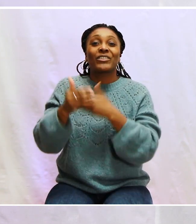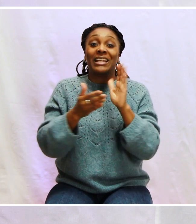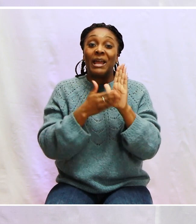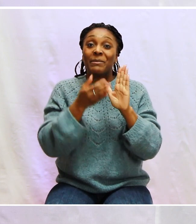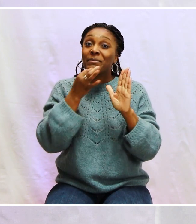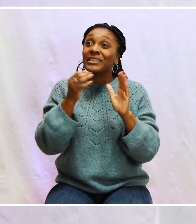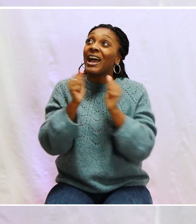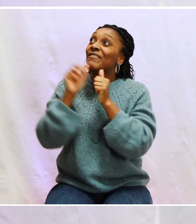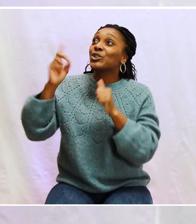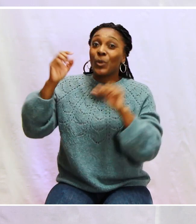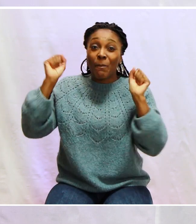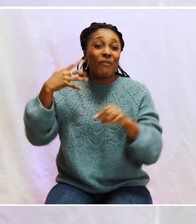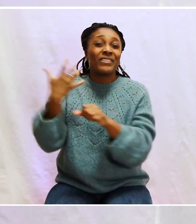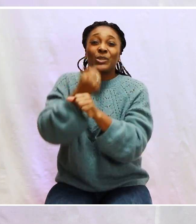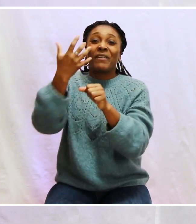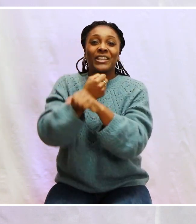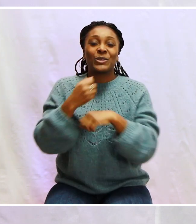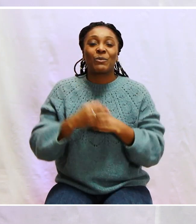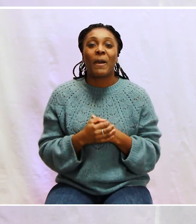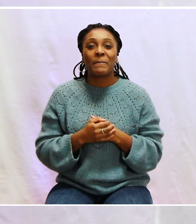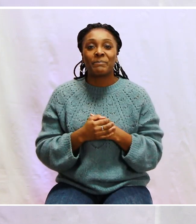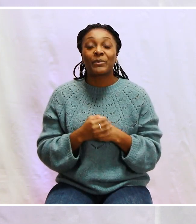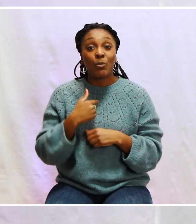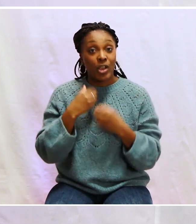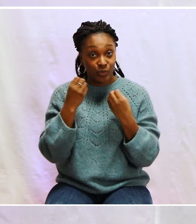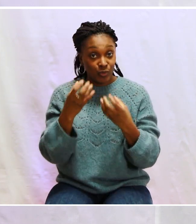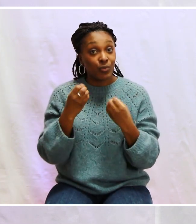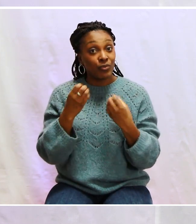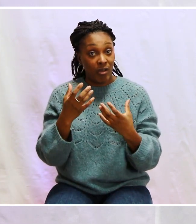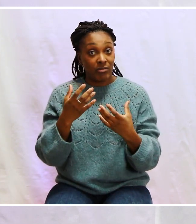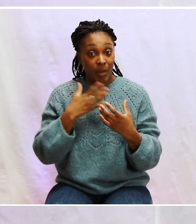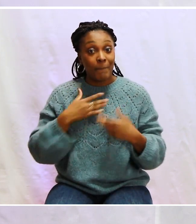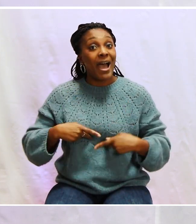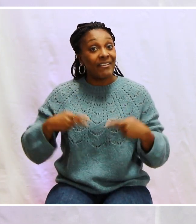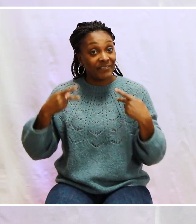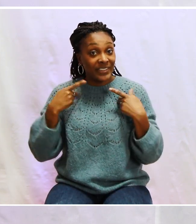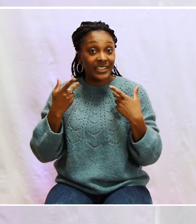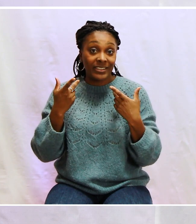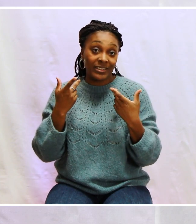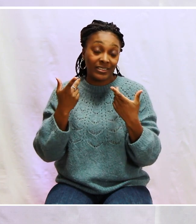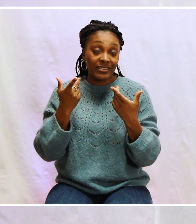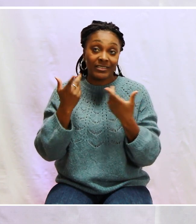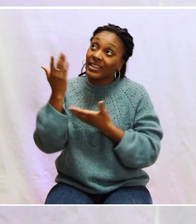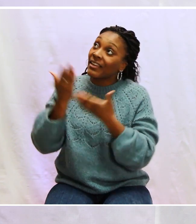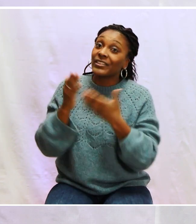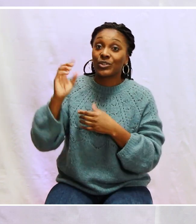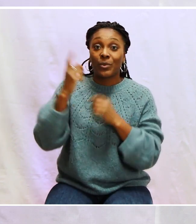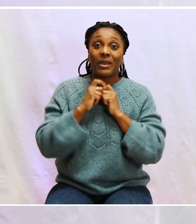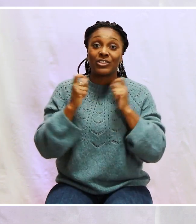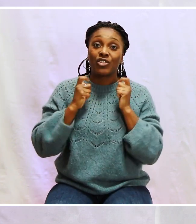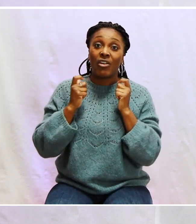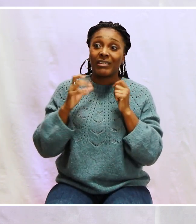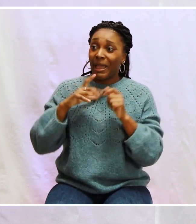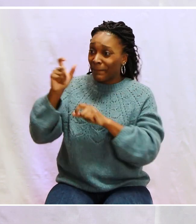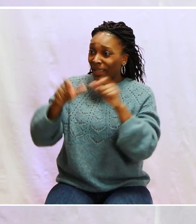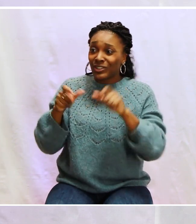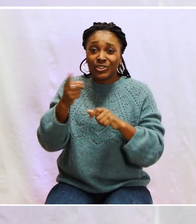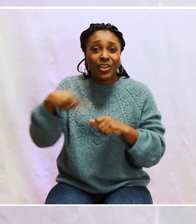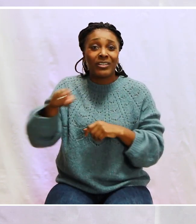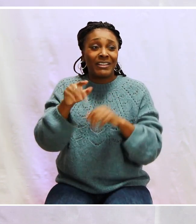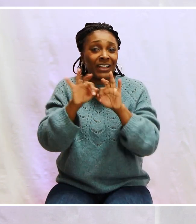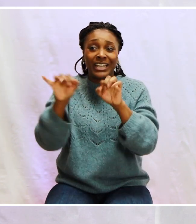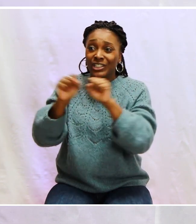parole. Moi, je sais que j'ai eu cette main d'association souvent dans mon ministère, et heureusement, merci Seigneur, pour les frères qui étaient autour de